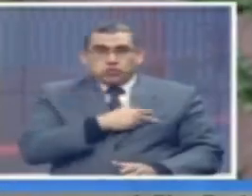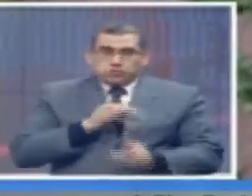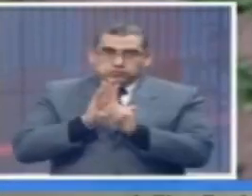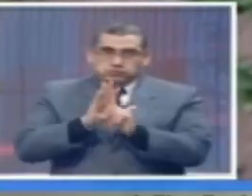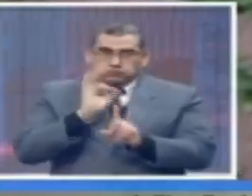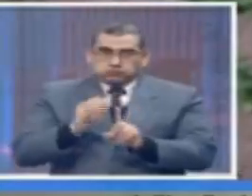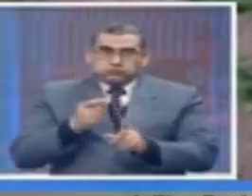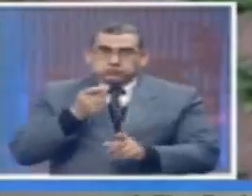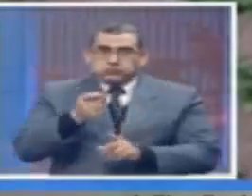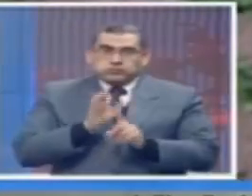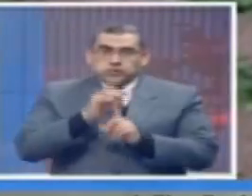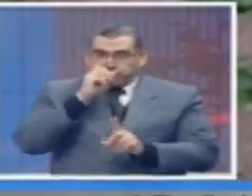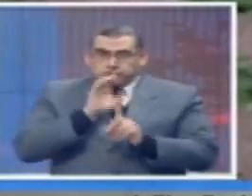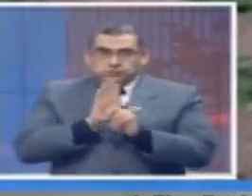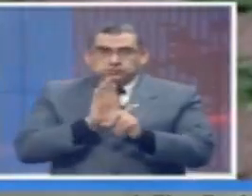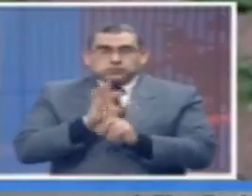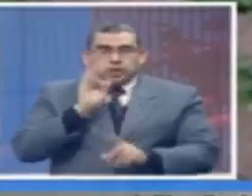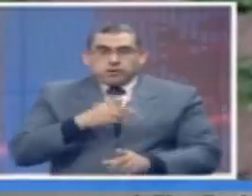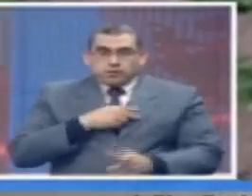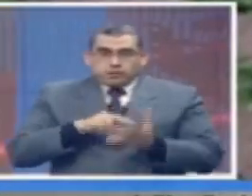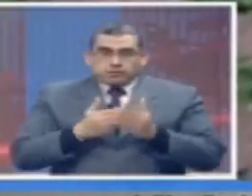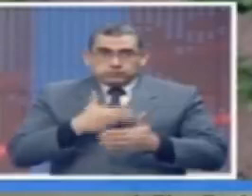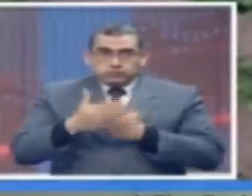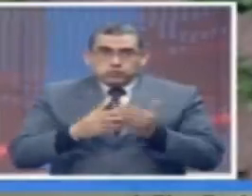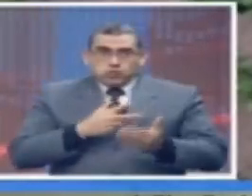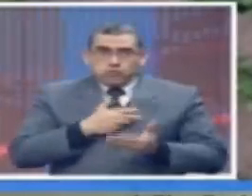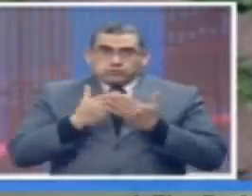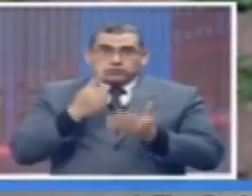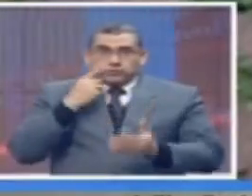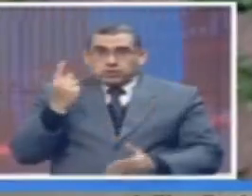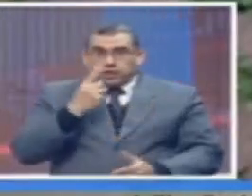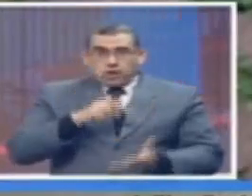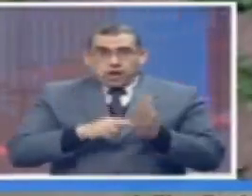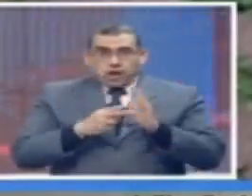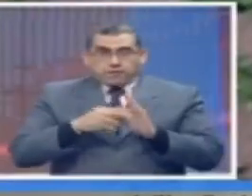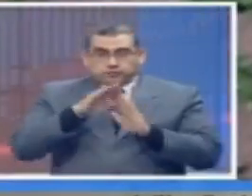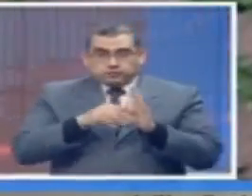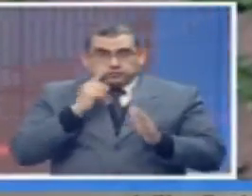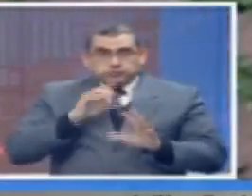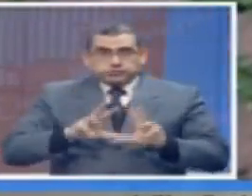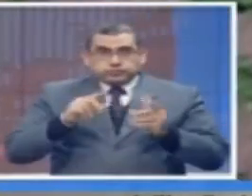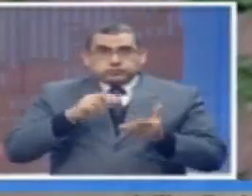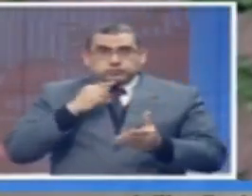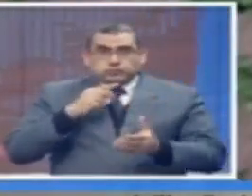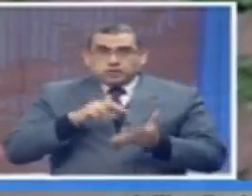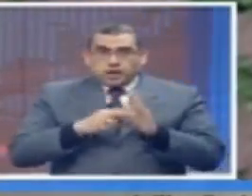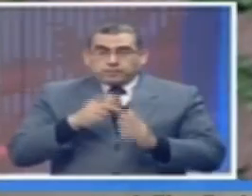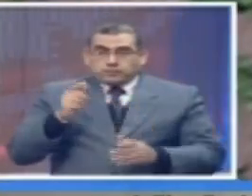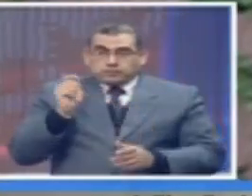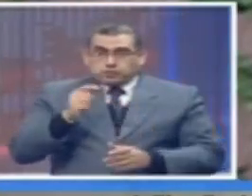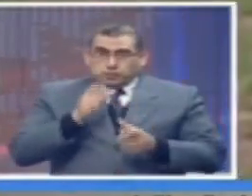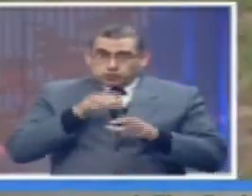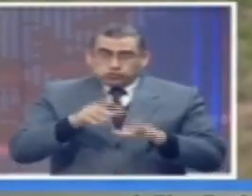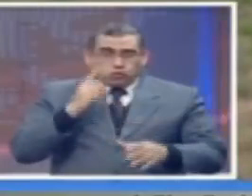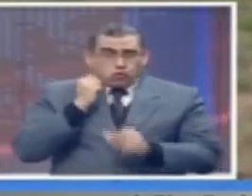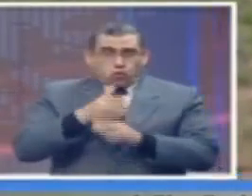من دعم مالي حزبة الدولك، لو انت عايز تطور الدوله واقفه معاك، عايز تدور على مصلحه تطور الري من نفسك مفيش اي